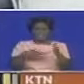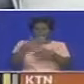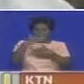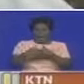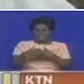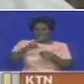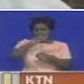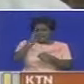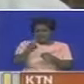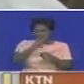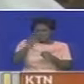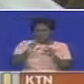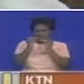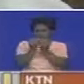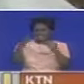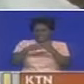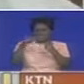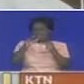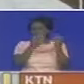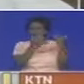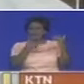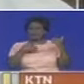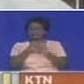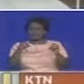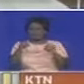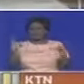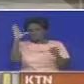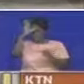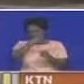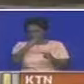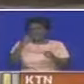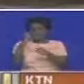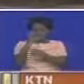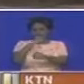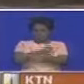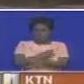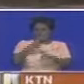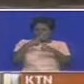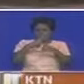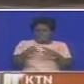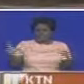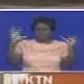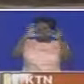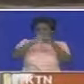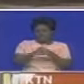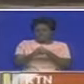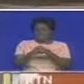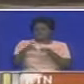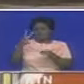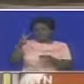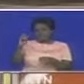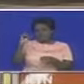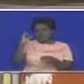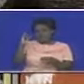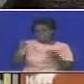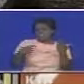kcp alika Mat alosa nafasi kujiunga na shu lakini wazo La kujiunga na taisi ya kundi ya vo